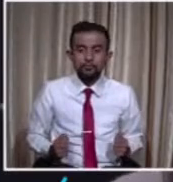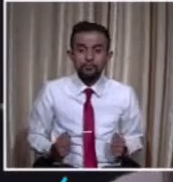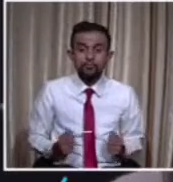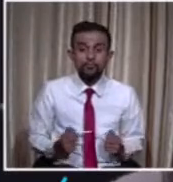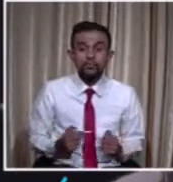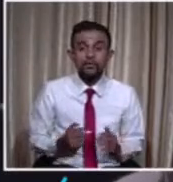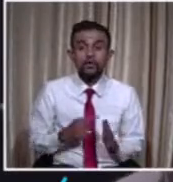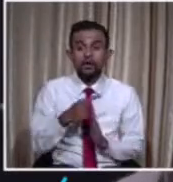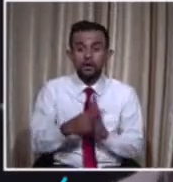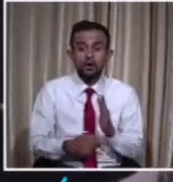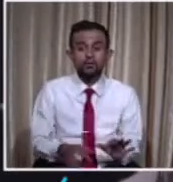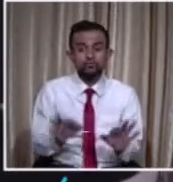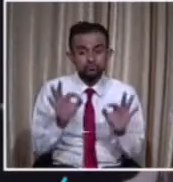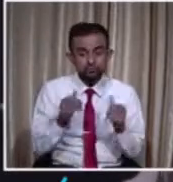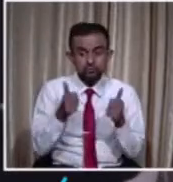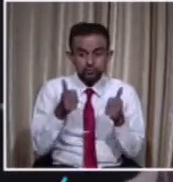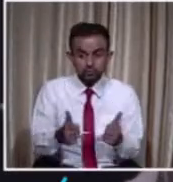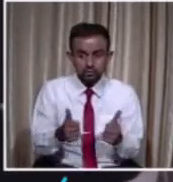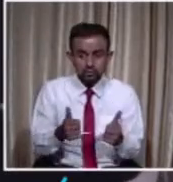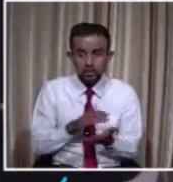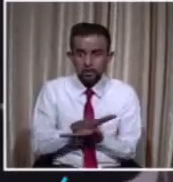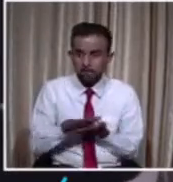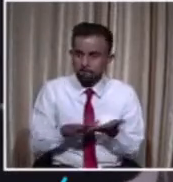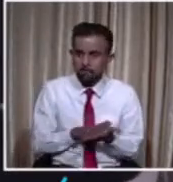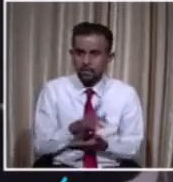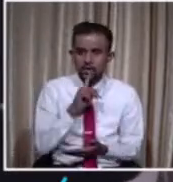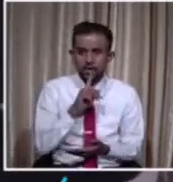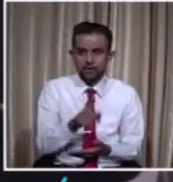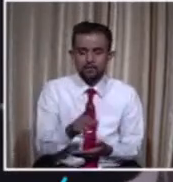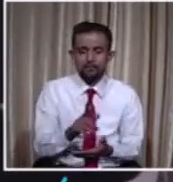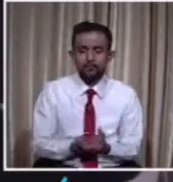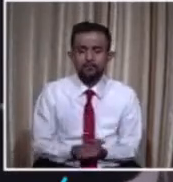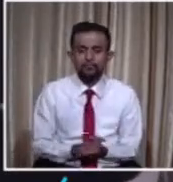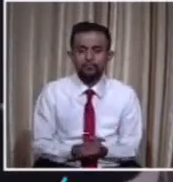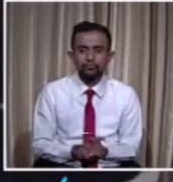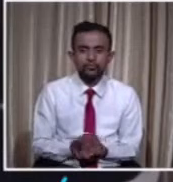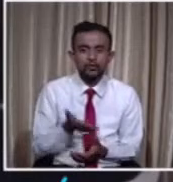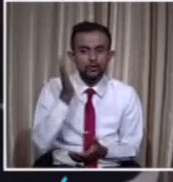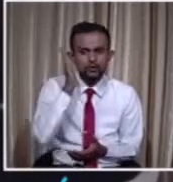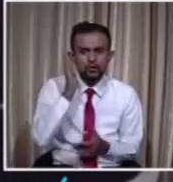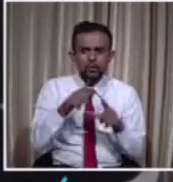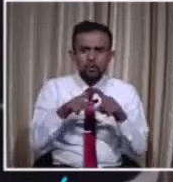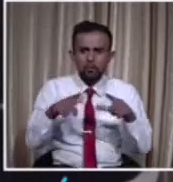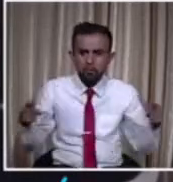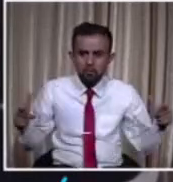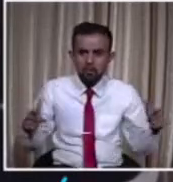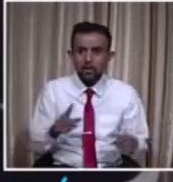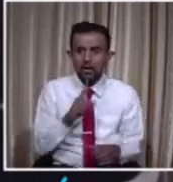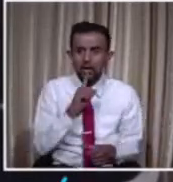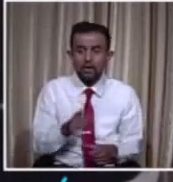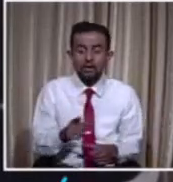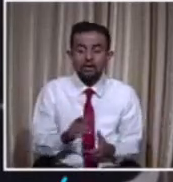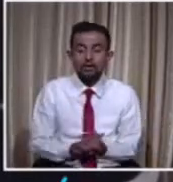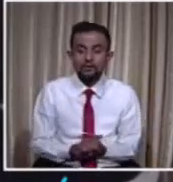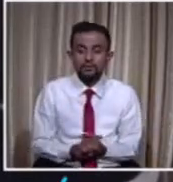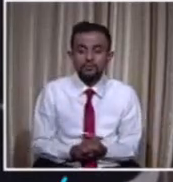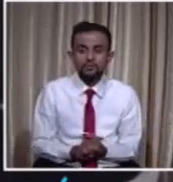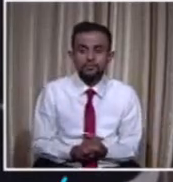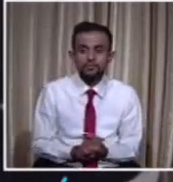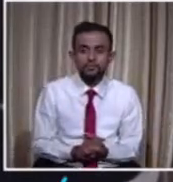jatka yaha pata menuen kine ka itama pahadliwa kino. Meke Inggris bahasa beng kibut, in the national